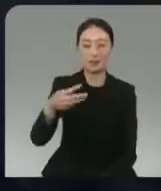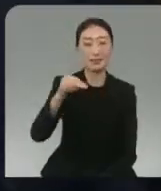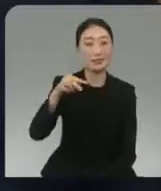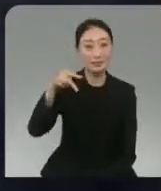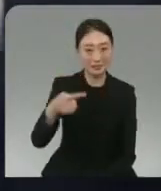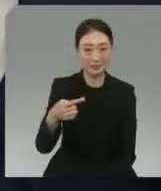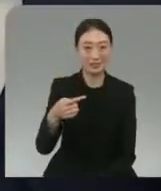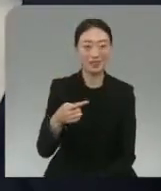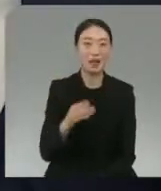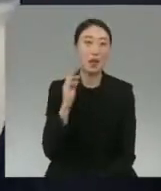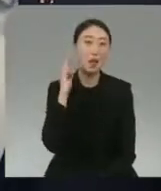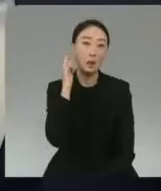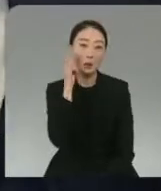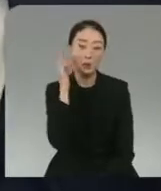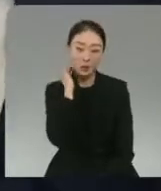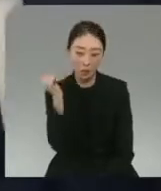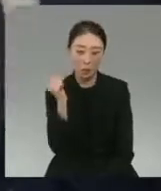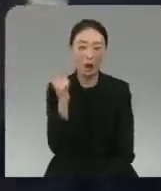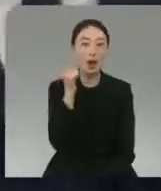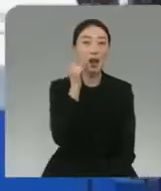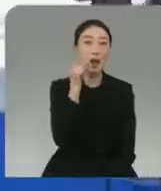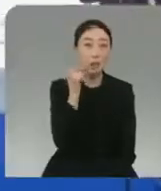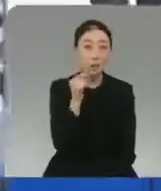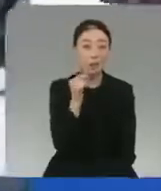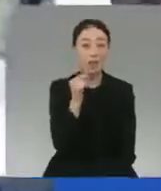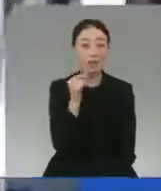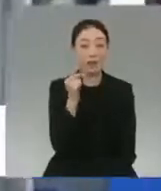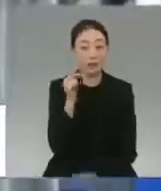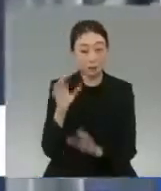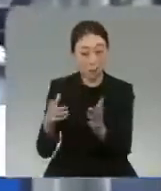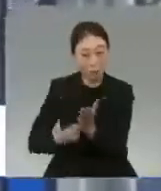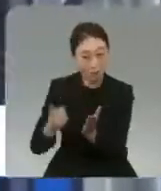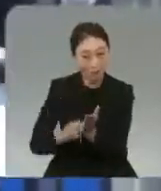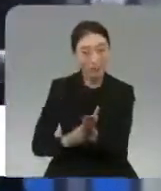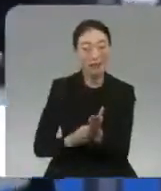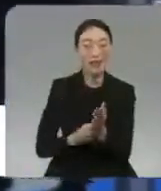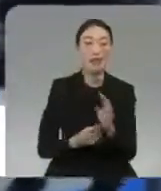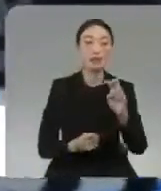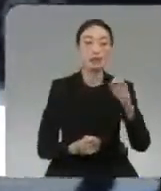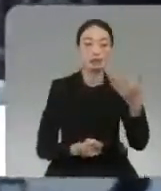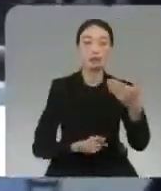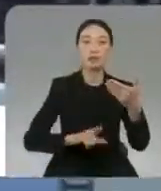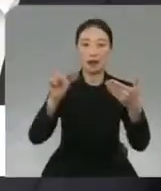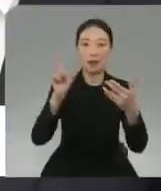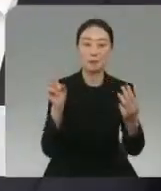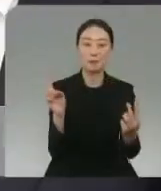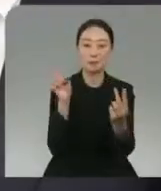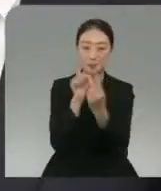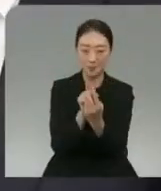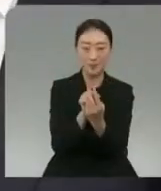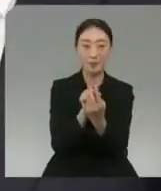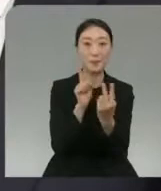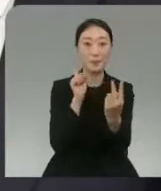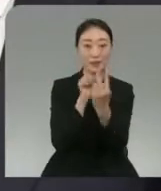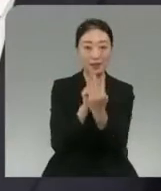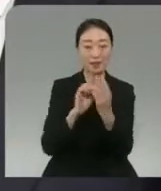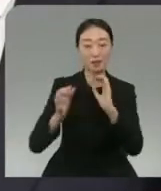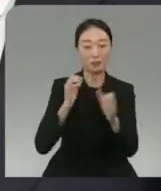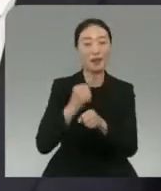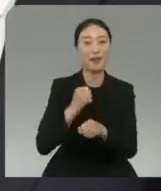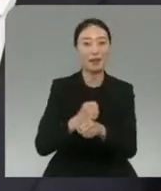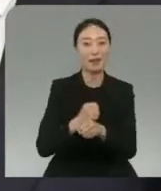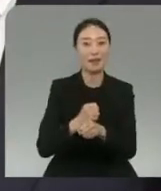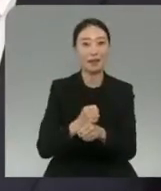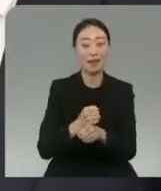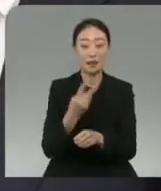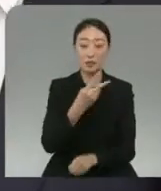chức hiệp ước Bắc Đại Tây Dương nato Bên Lề sự kiện này lãnh đạo thượng đỉnh hàng Mỹ Nhật sẽ hội đoàn Bobby lần đầu tại Madrid vào ngày 29 tháng 6